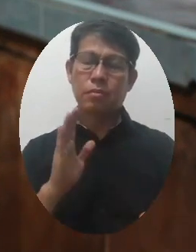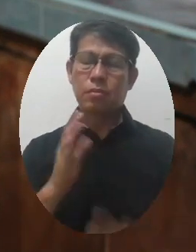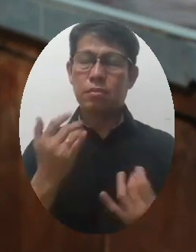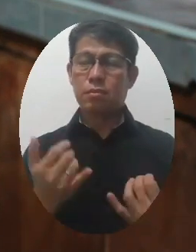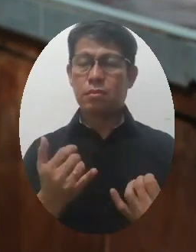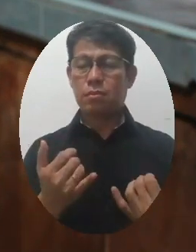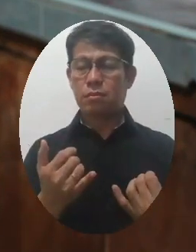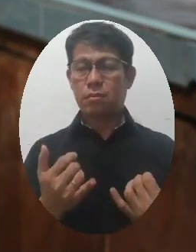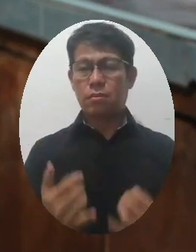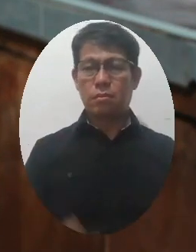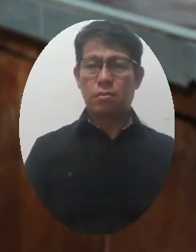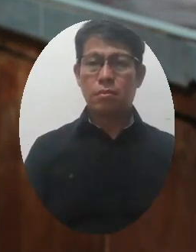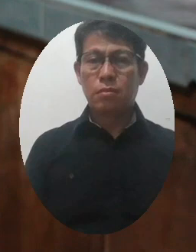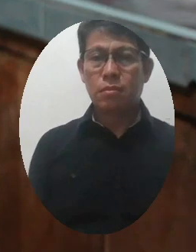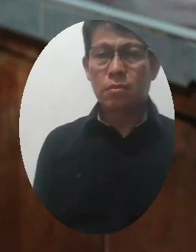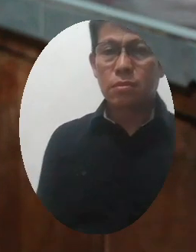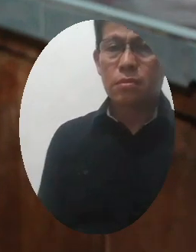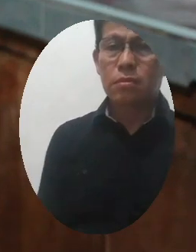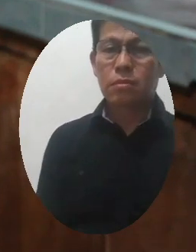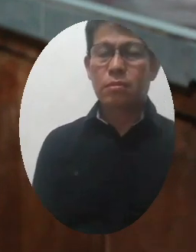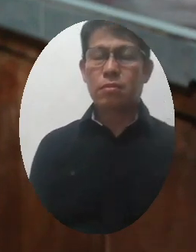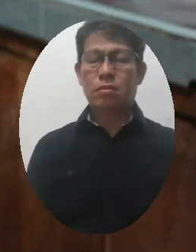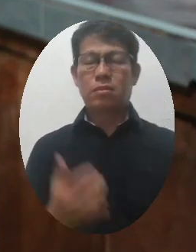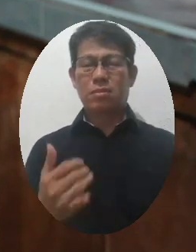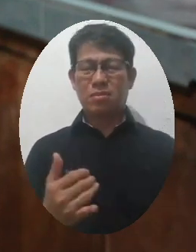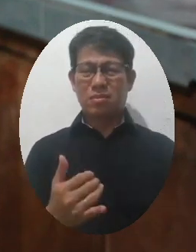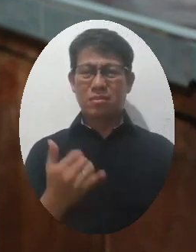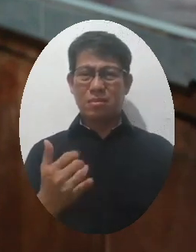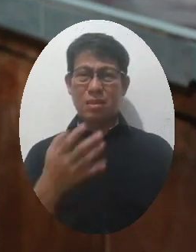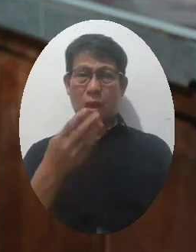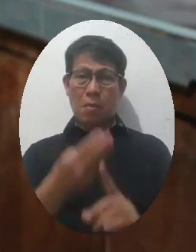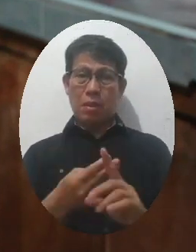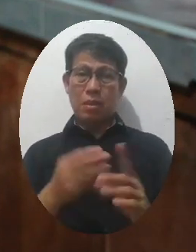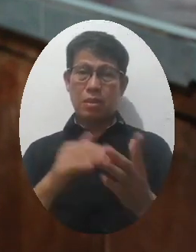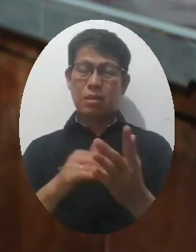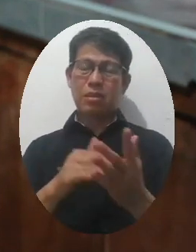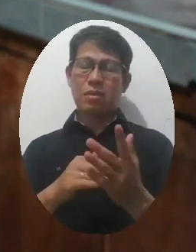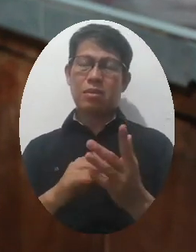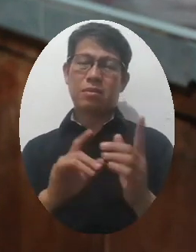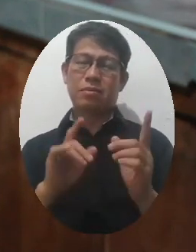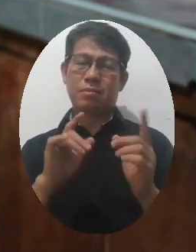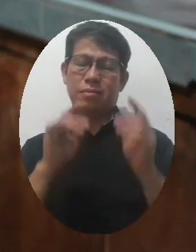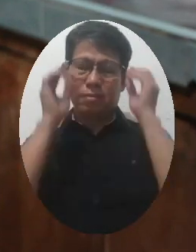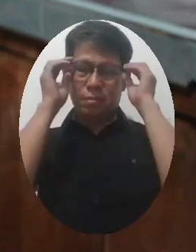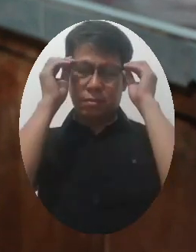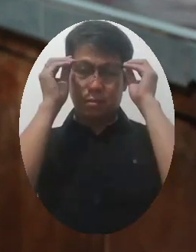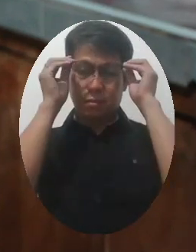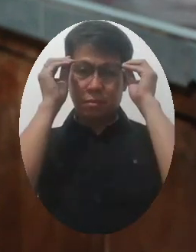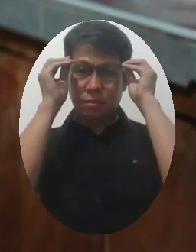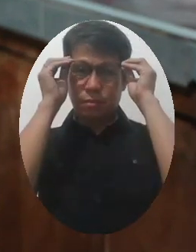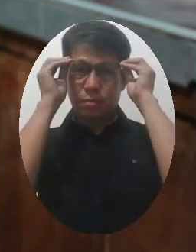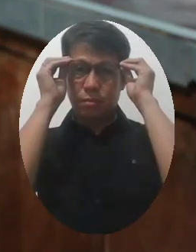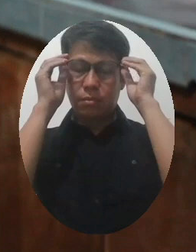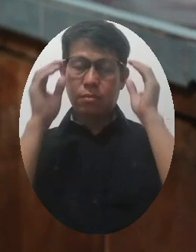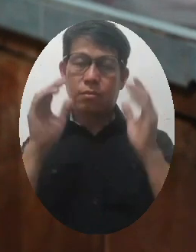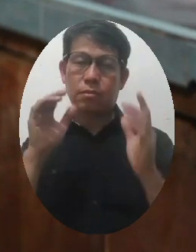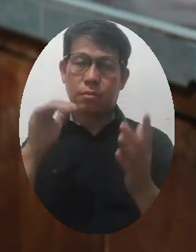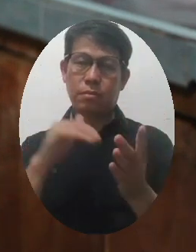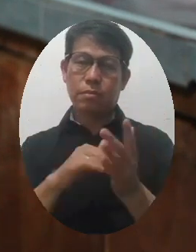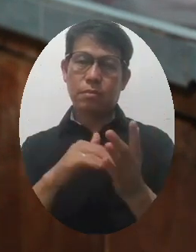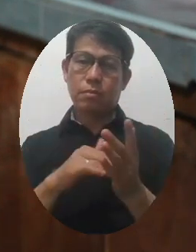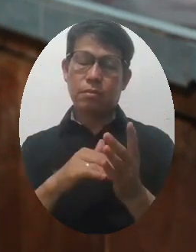po. Kaya ngayon po, ngayon bumalik po itong March lang, kaka-open lang po itong week.